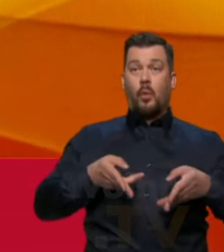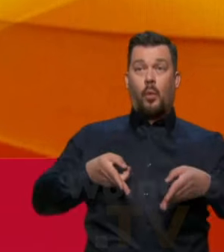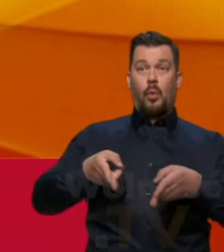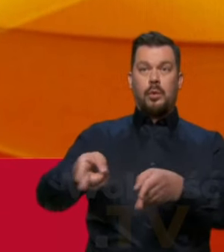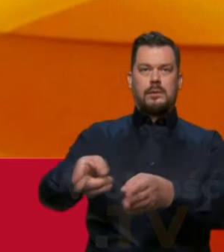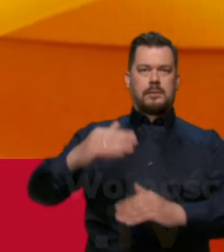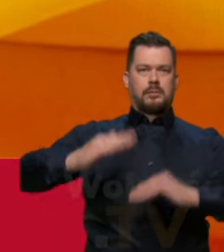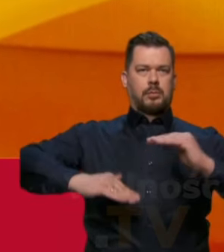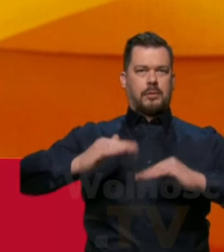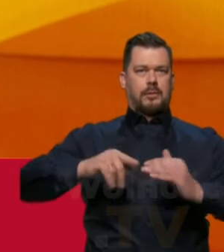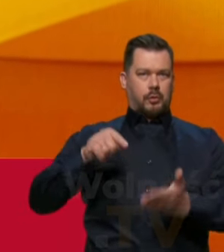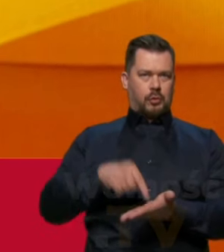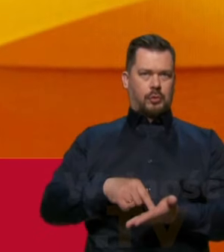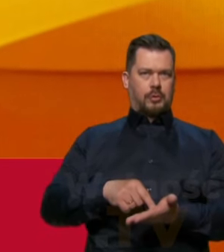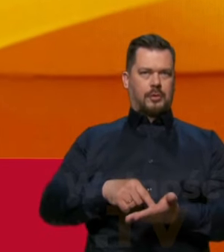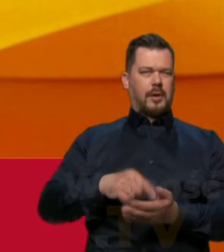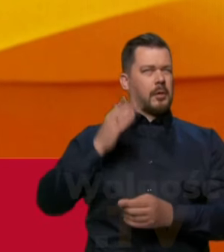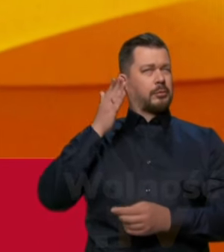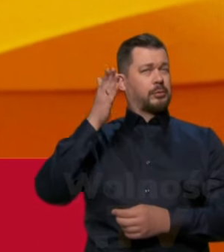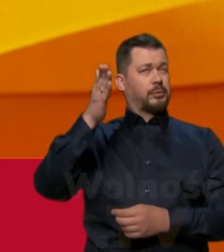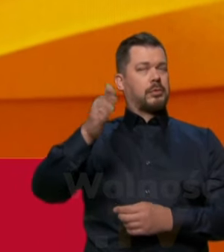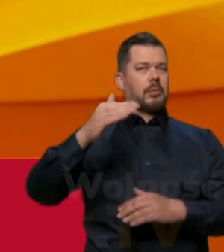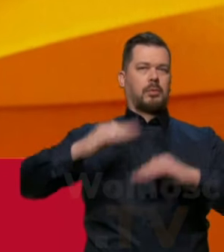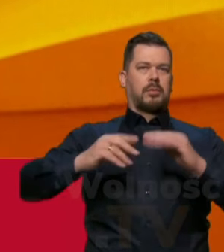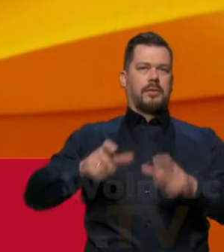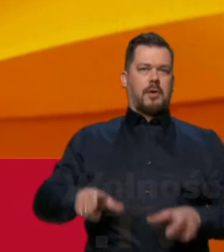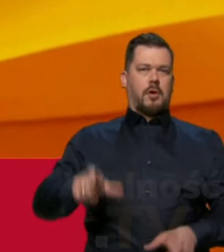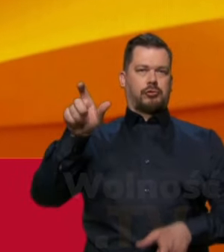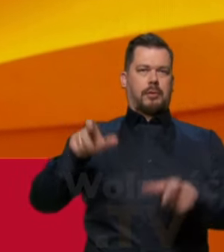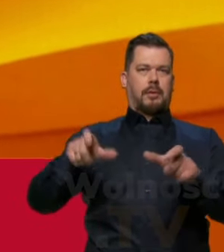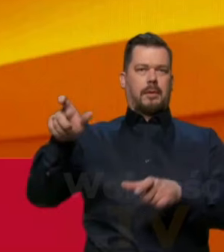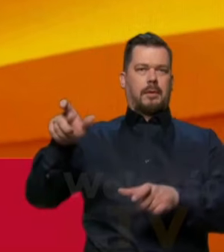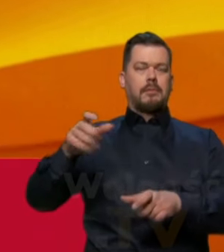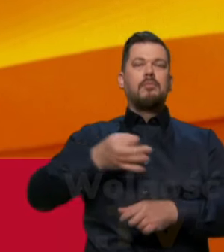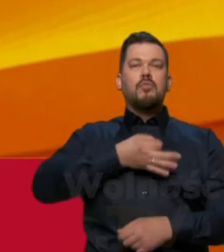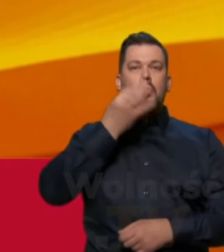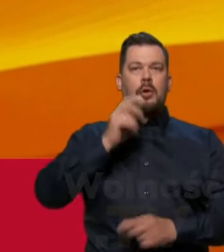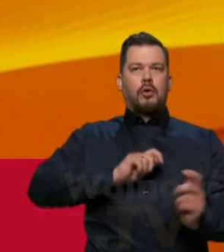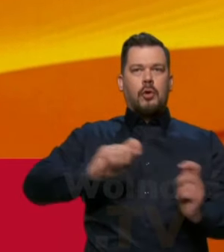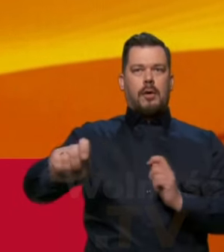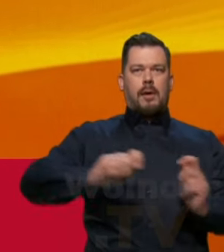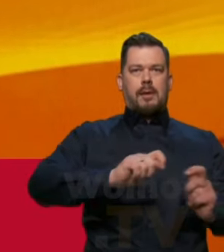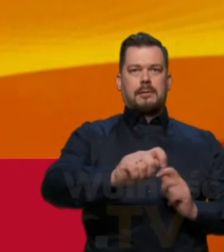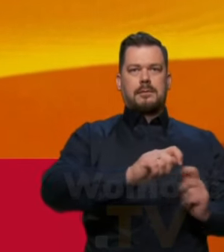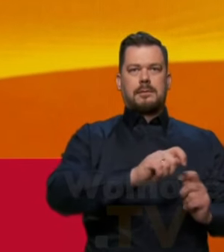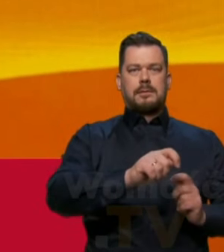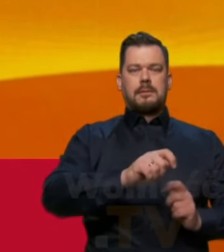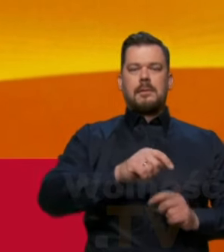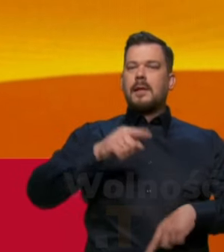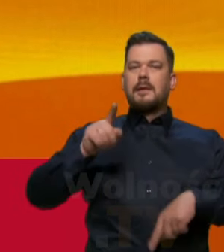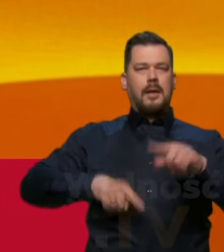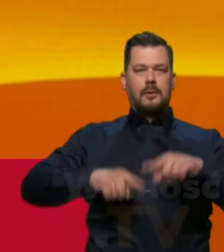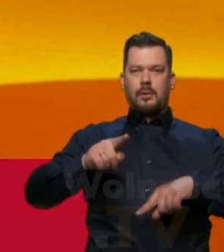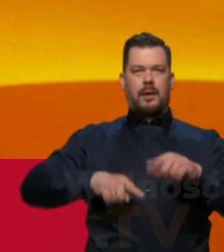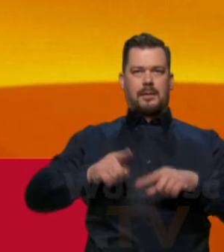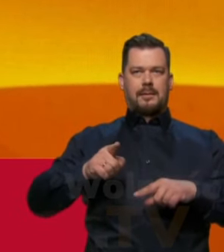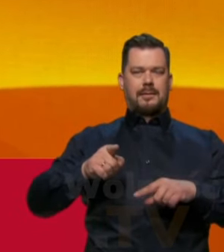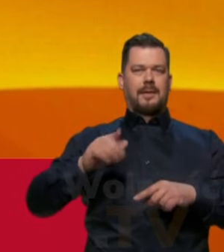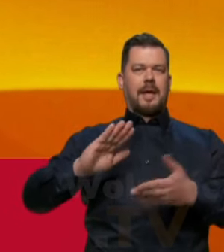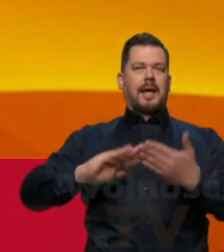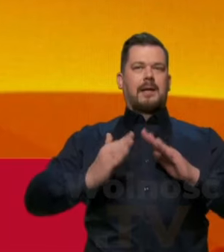te miejsca, które są przewidziane pod budowę nowych osiedli. W ten sposób rozwinie się naturalna,